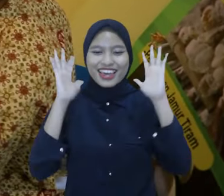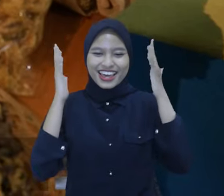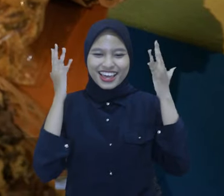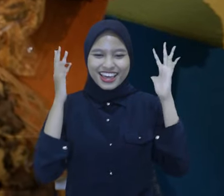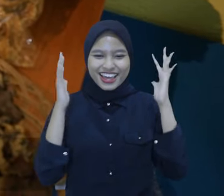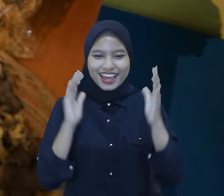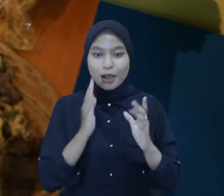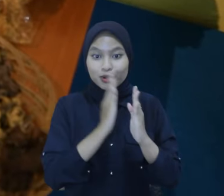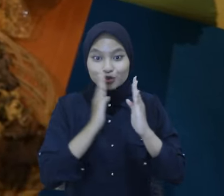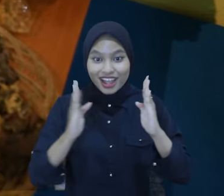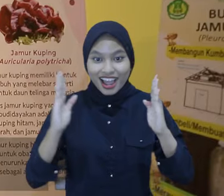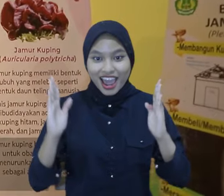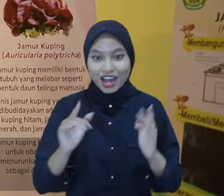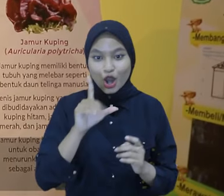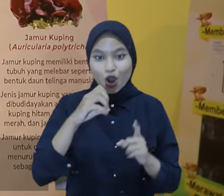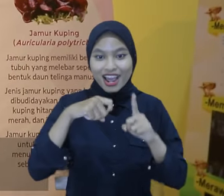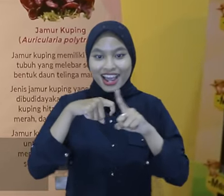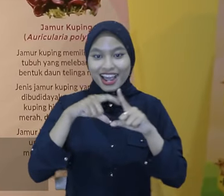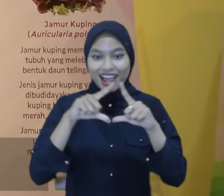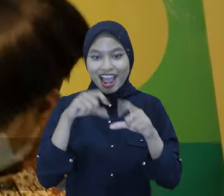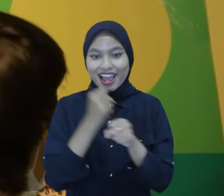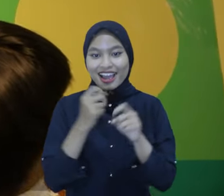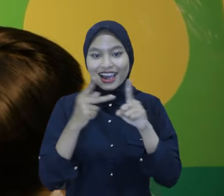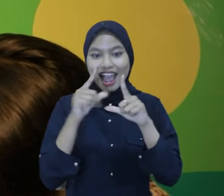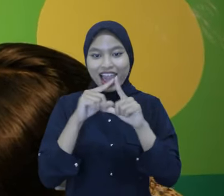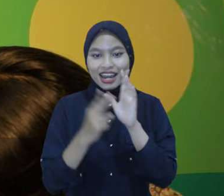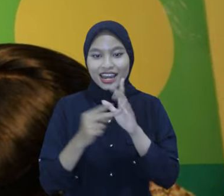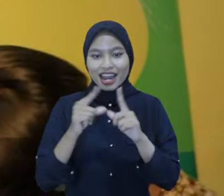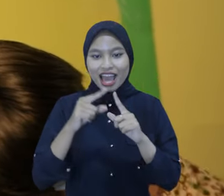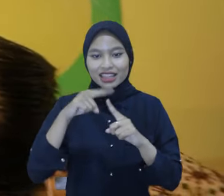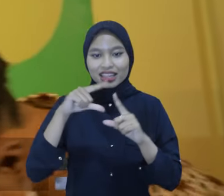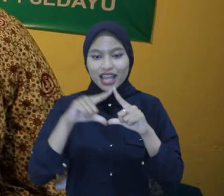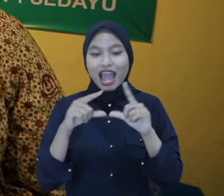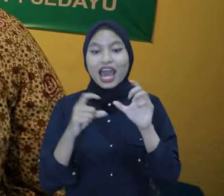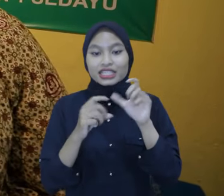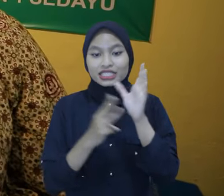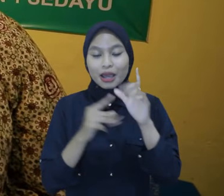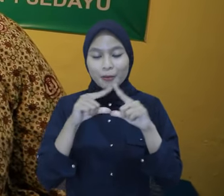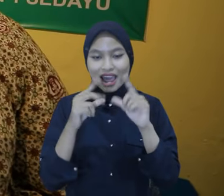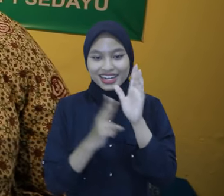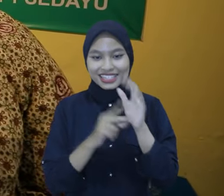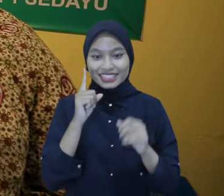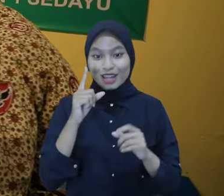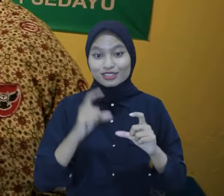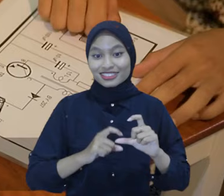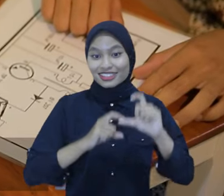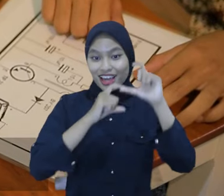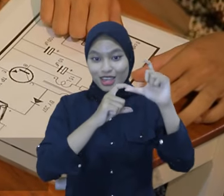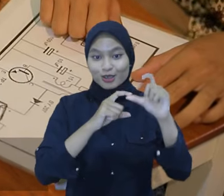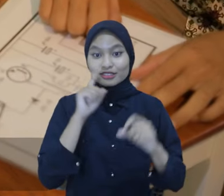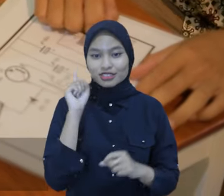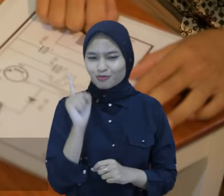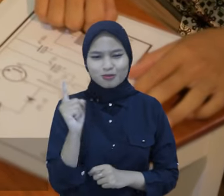yang tinggi kepada Perpustakaan Lokagana SMA Negeri 1 Sedayu karena telah menjadi